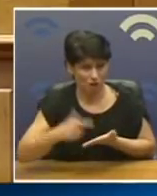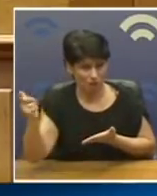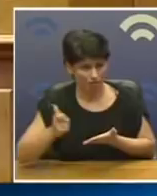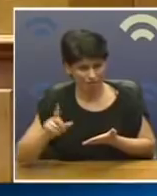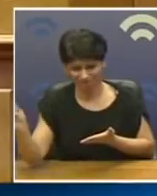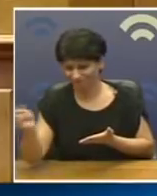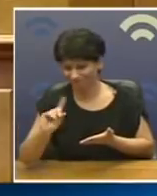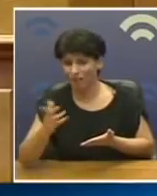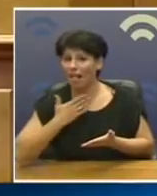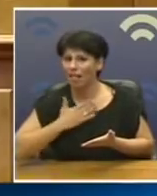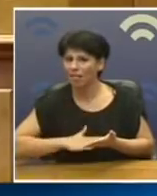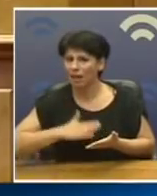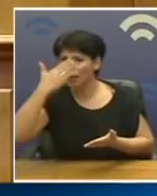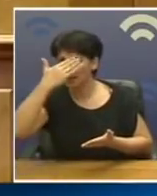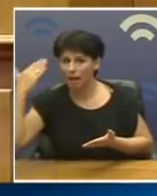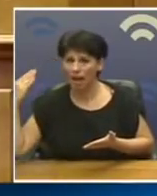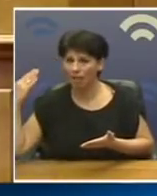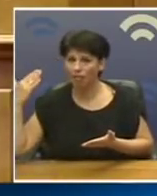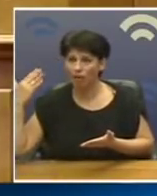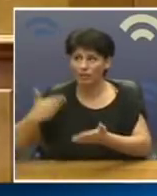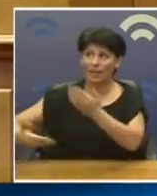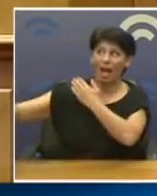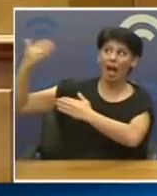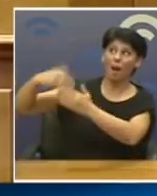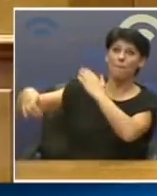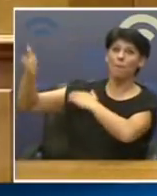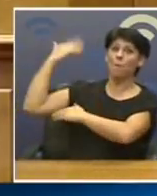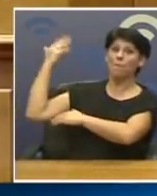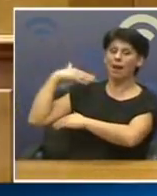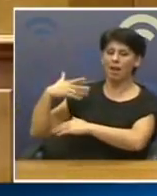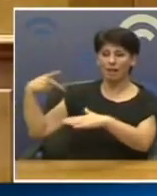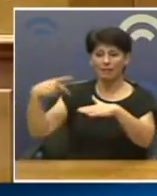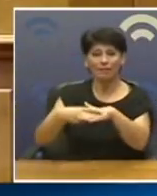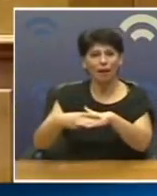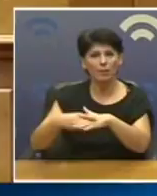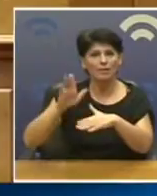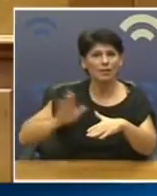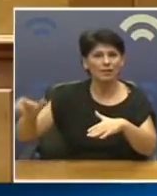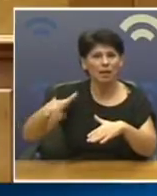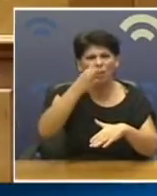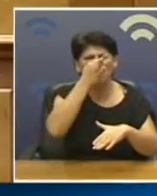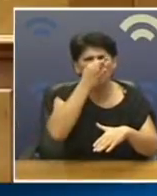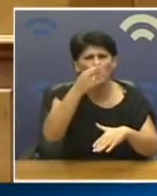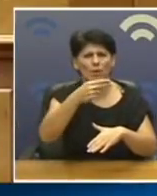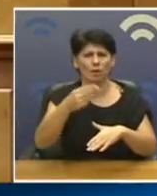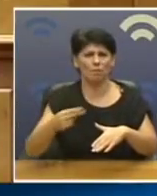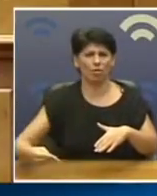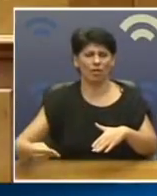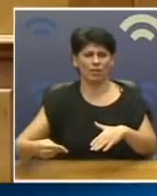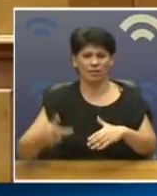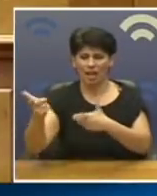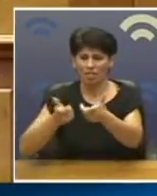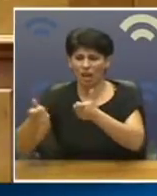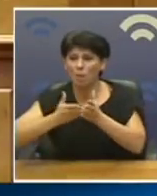να αθωώσετε αναδρομικά τραπεζικά στελέχη για βρώμικες υποθέσεις θάλασσοδανείων, ακριβώς θα πω